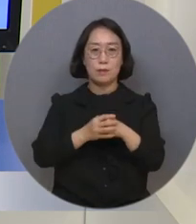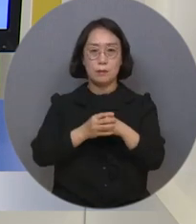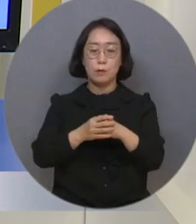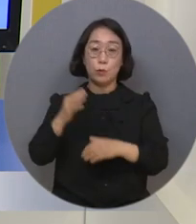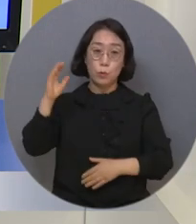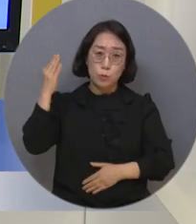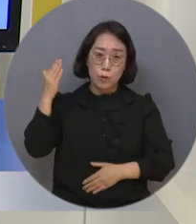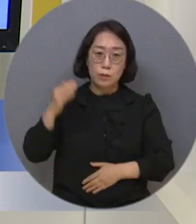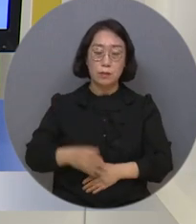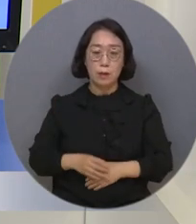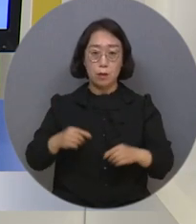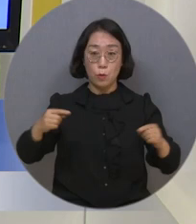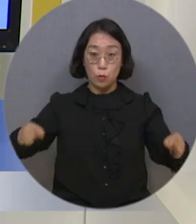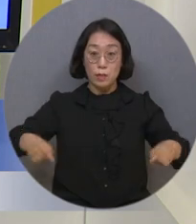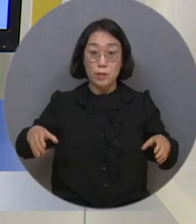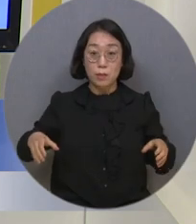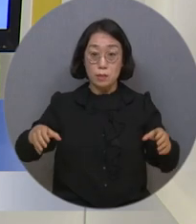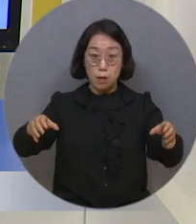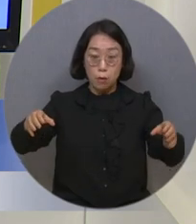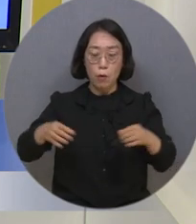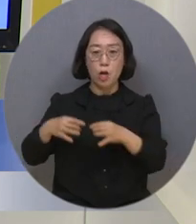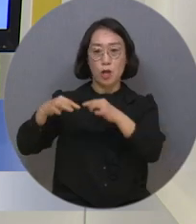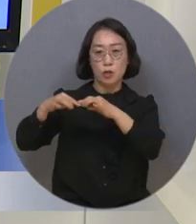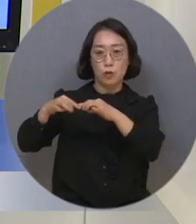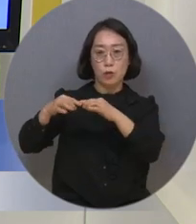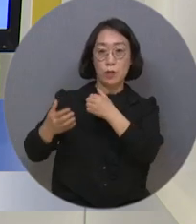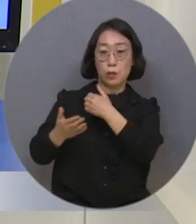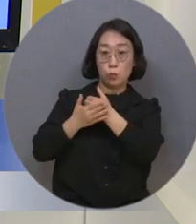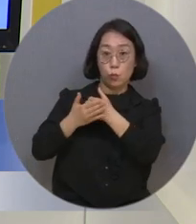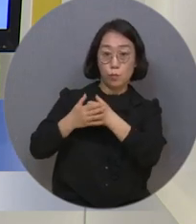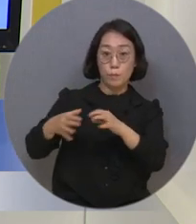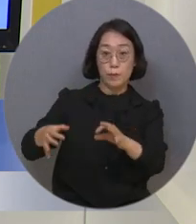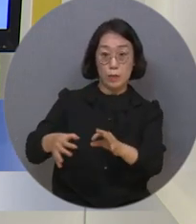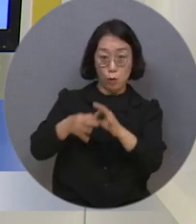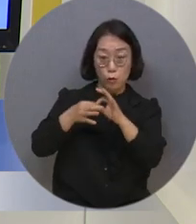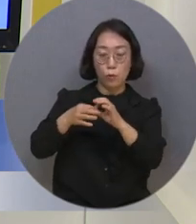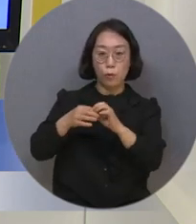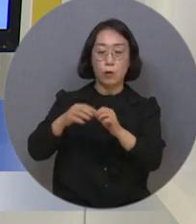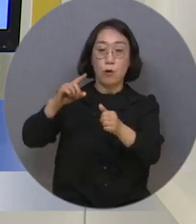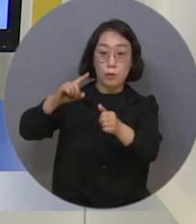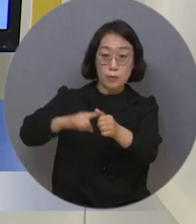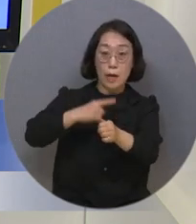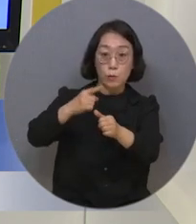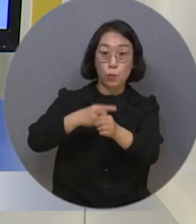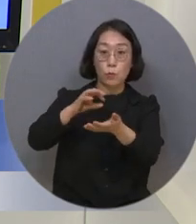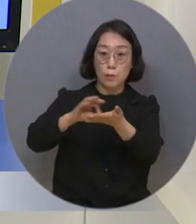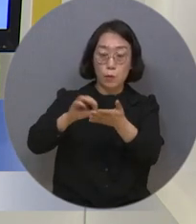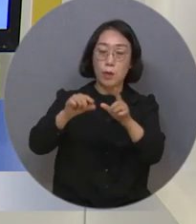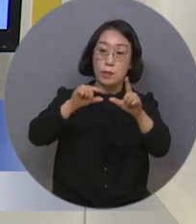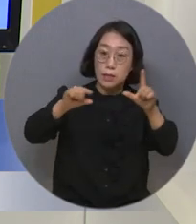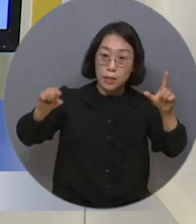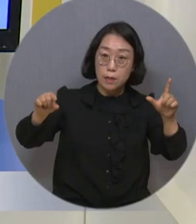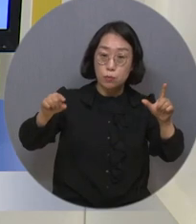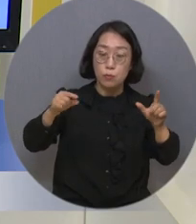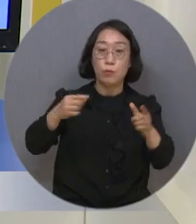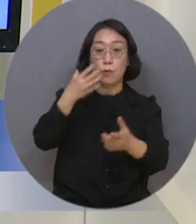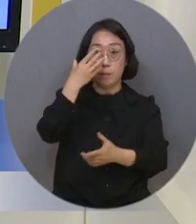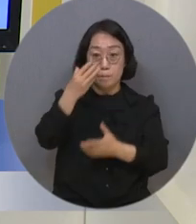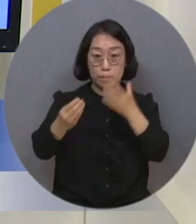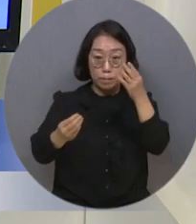요즘 수동 휠체어에 동력 보조 장치를 연결한 후 전동식 휠체어처럼 사용하는 분들을 볼 수